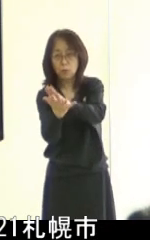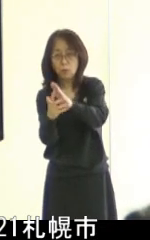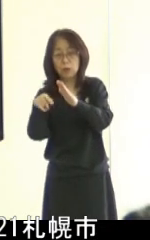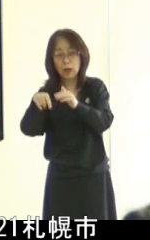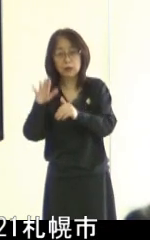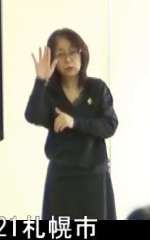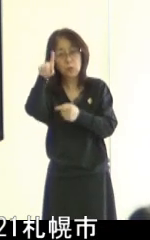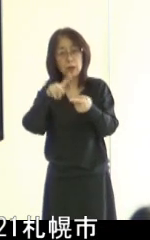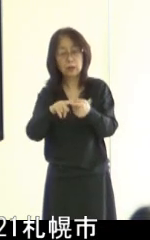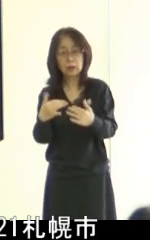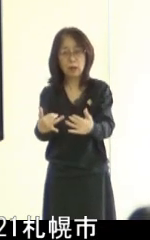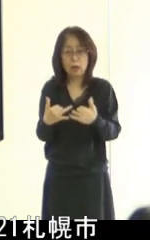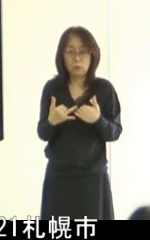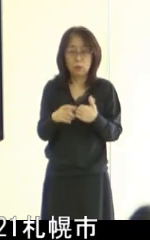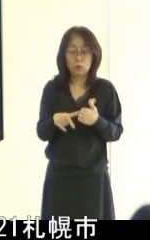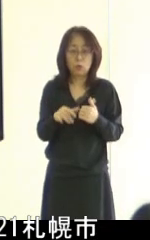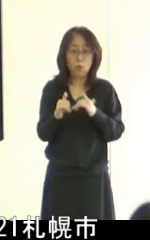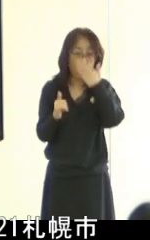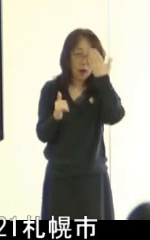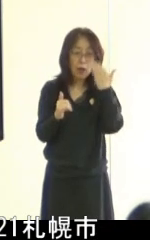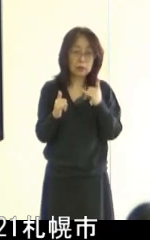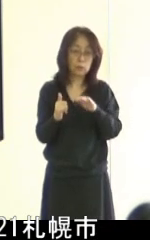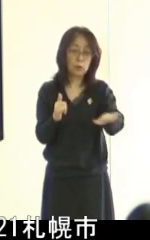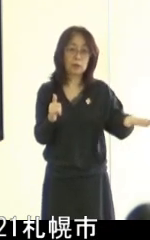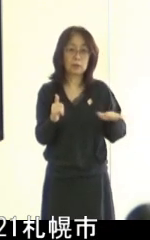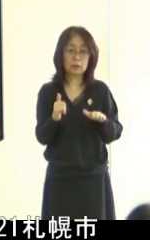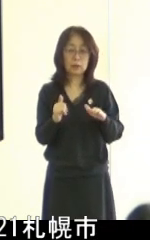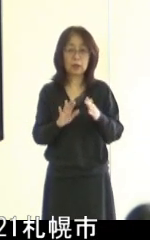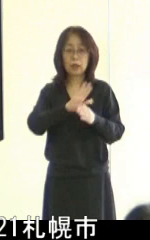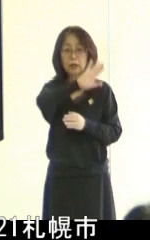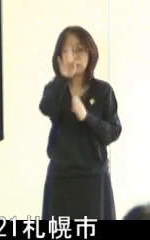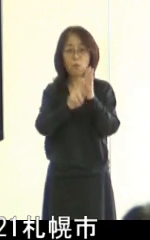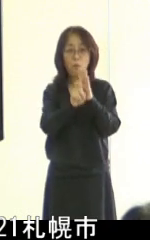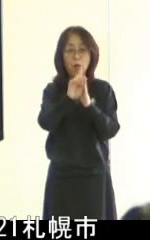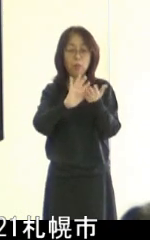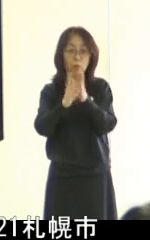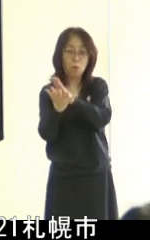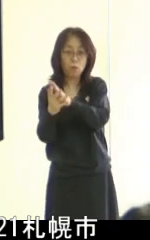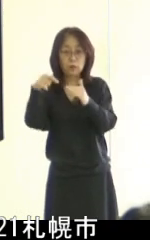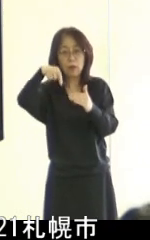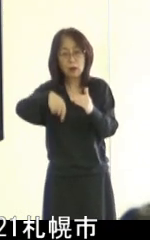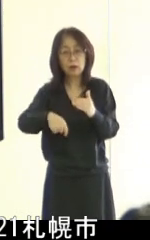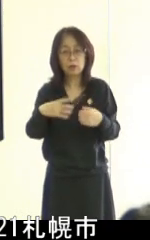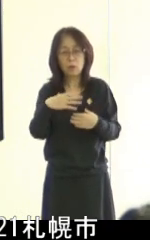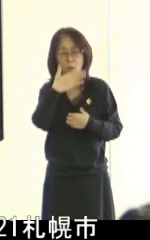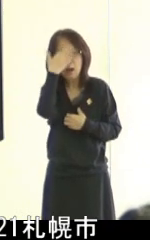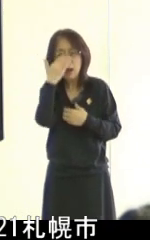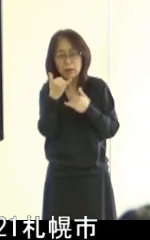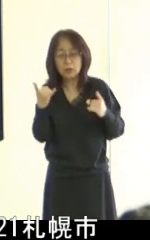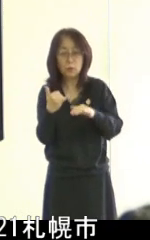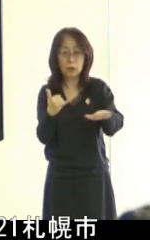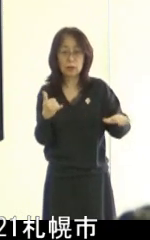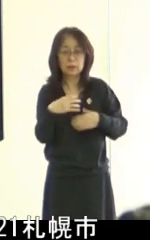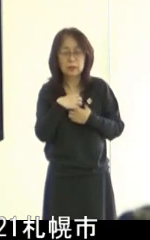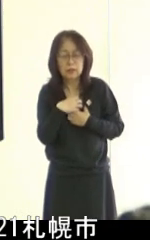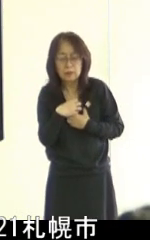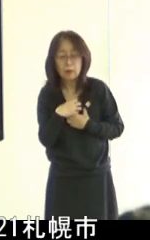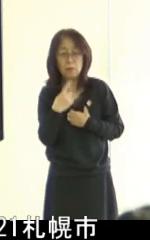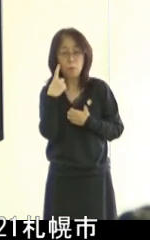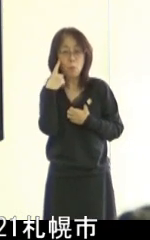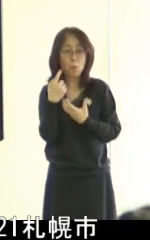世代この気候変動に対しましての期間大変強い期間を若い人たちが乗っており